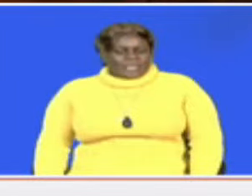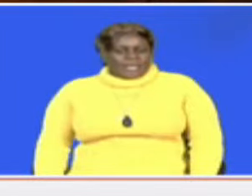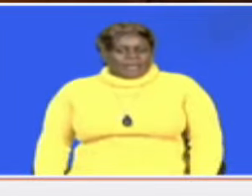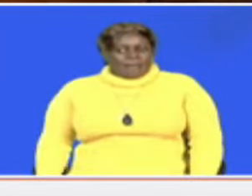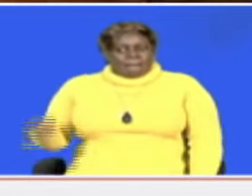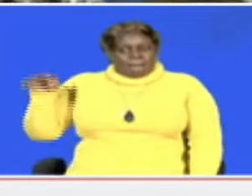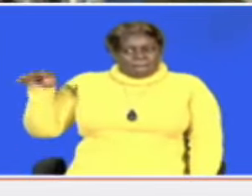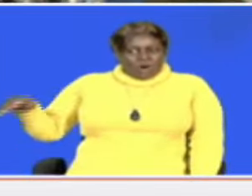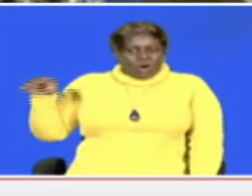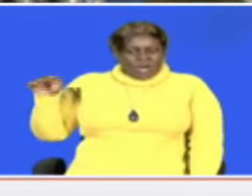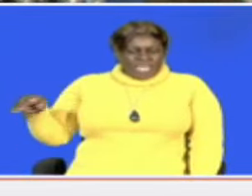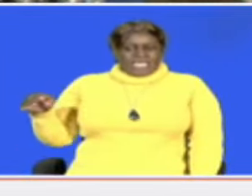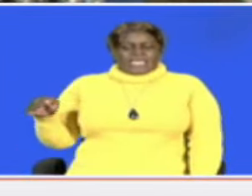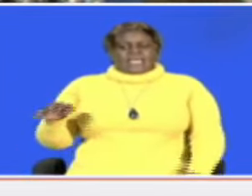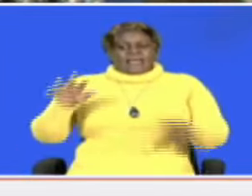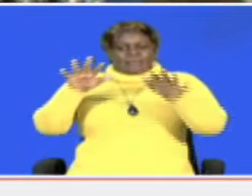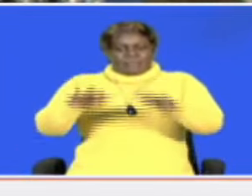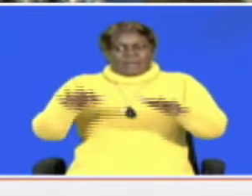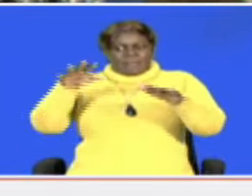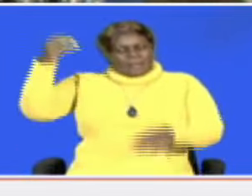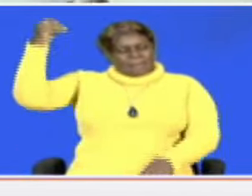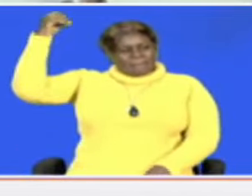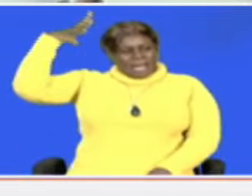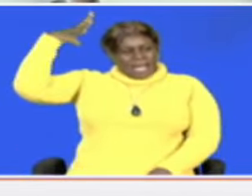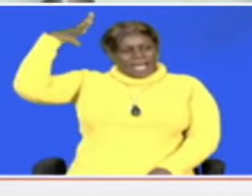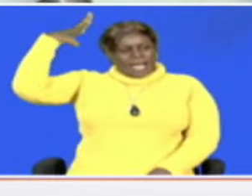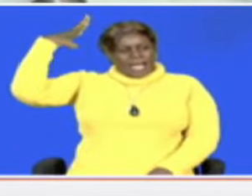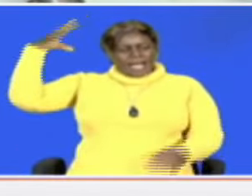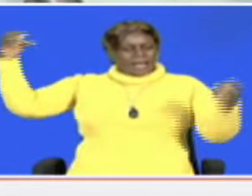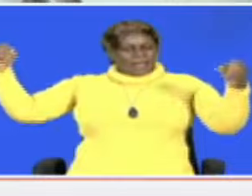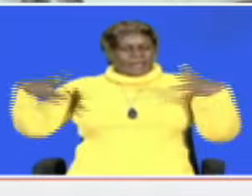Asubuhi tulivu, jua limechomoza.